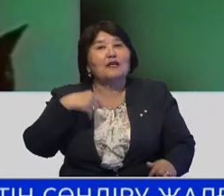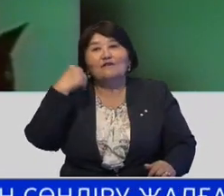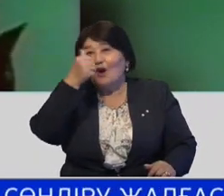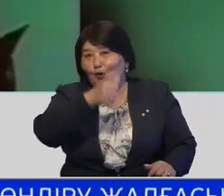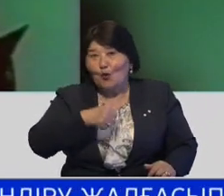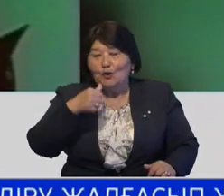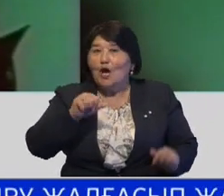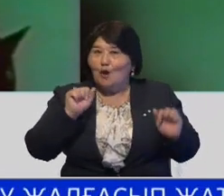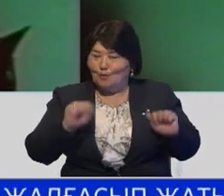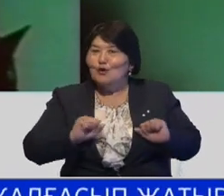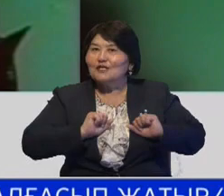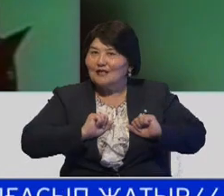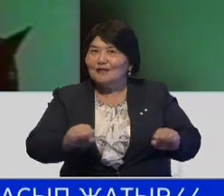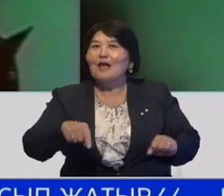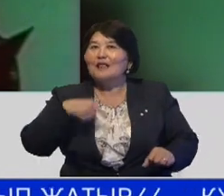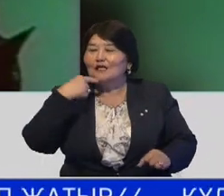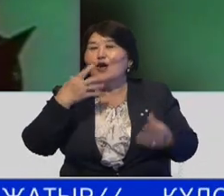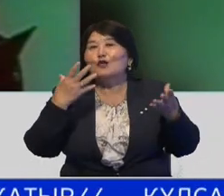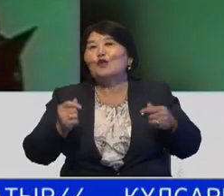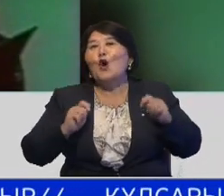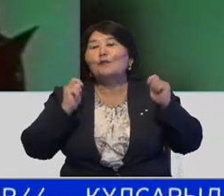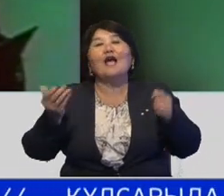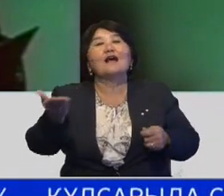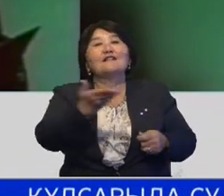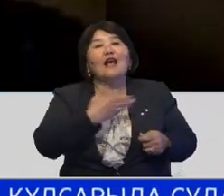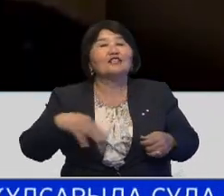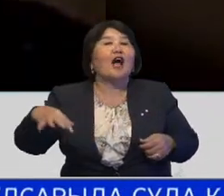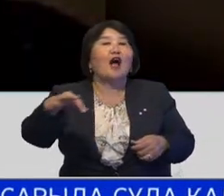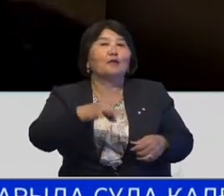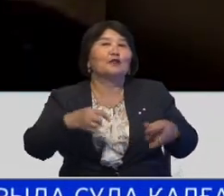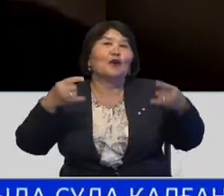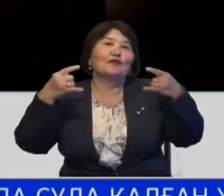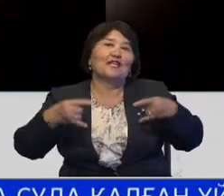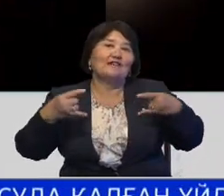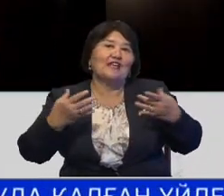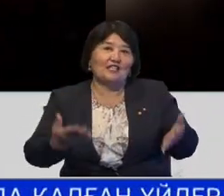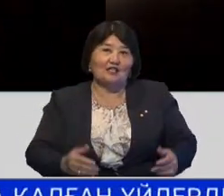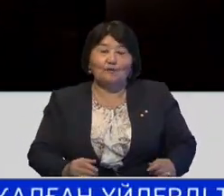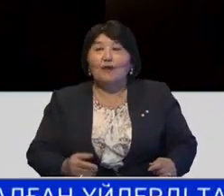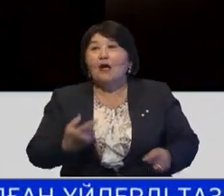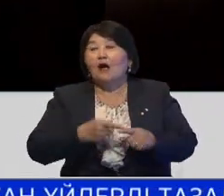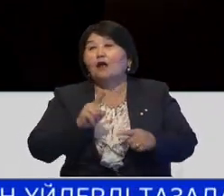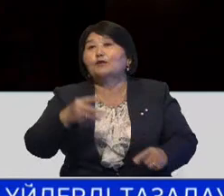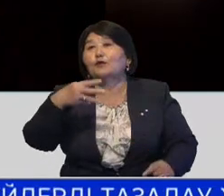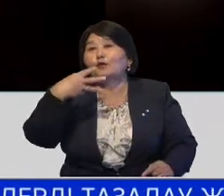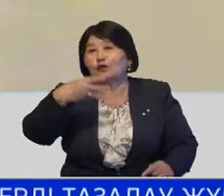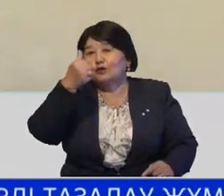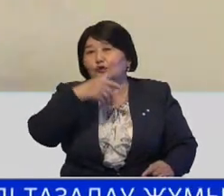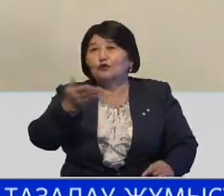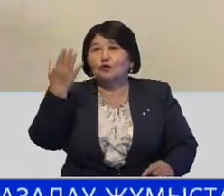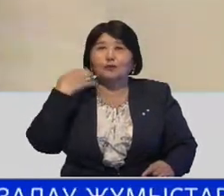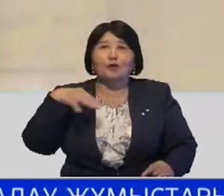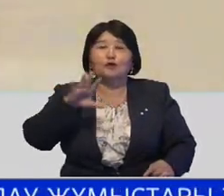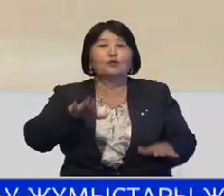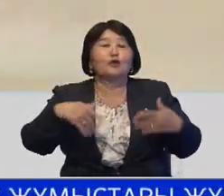1991 года можно смело назвать днем рождения нашего областного телевидения. Ал бұл осыдан 33 жыл бұрын сыр